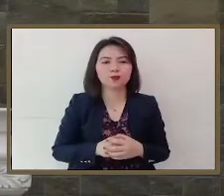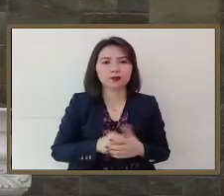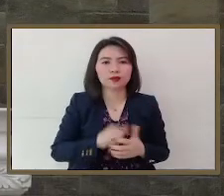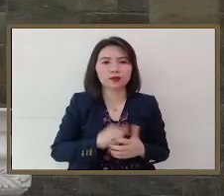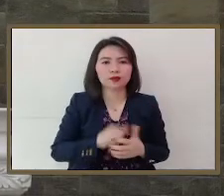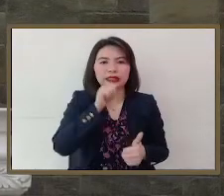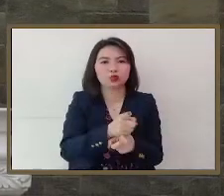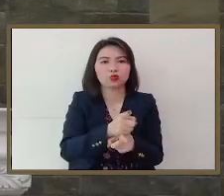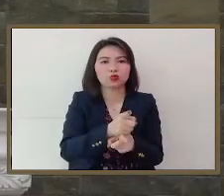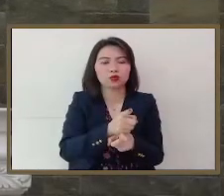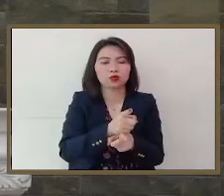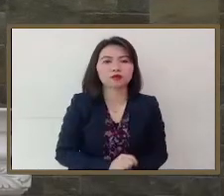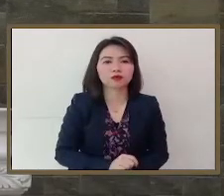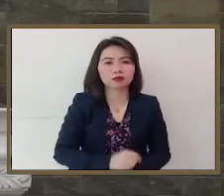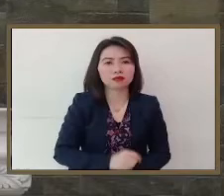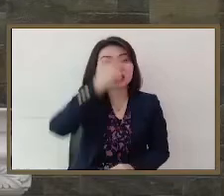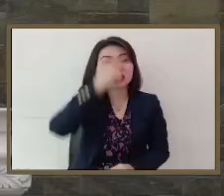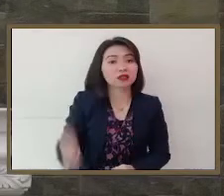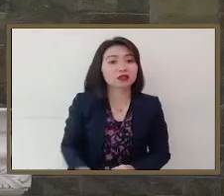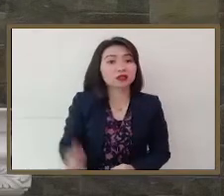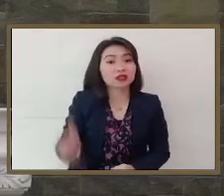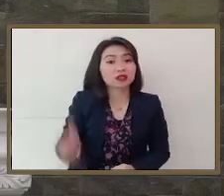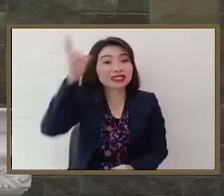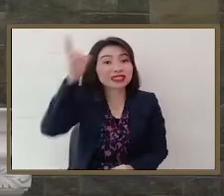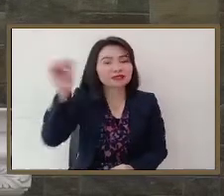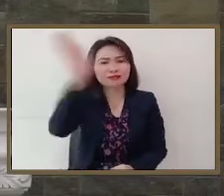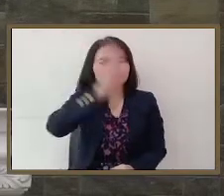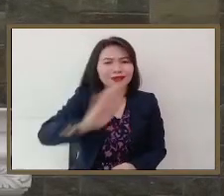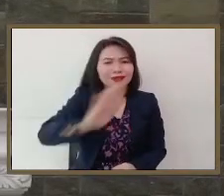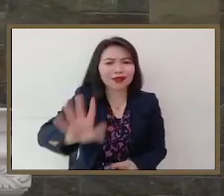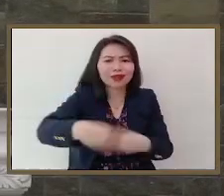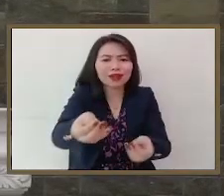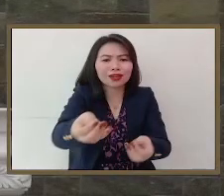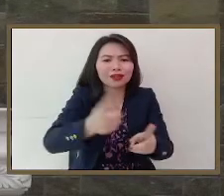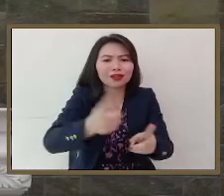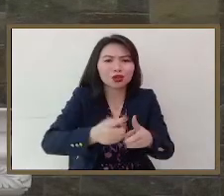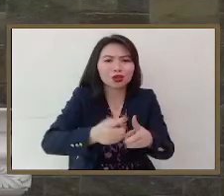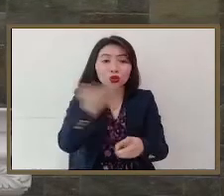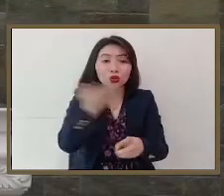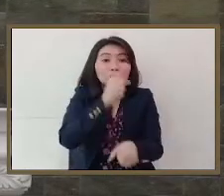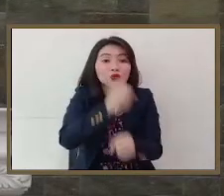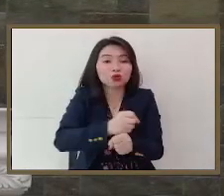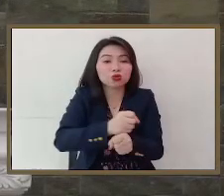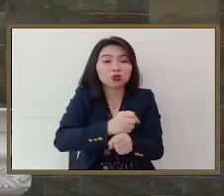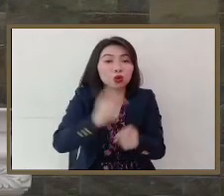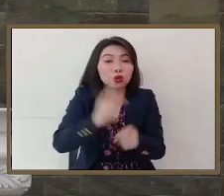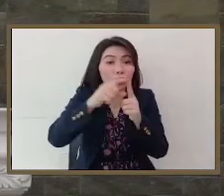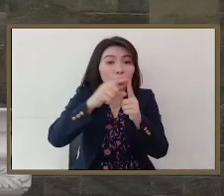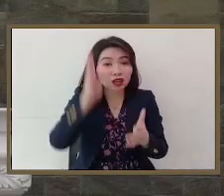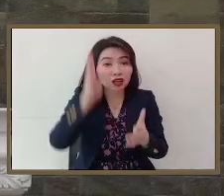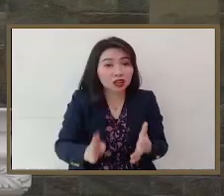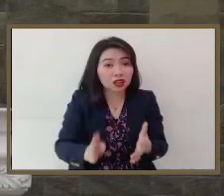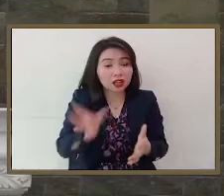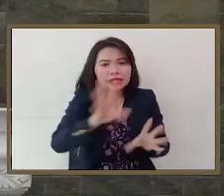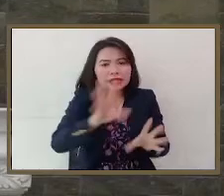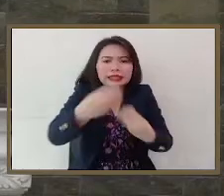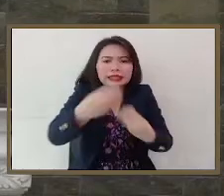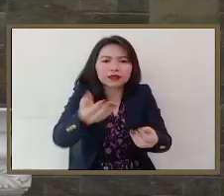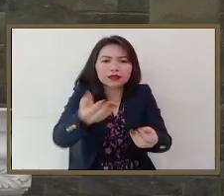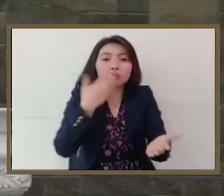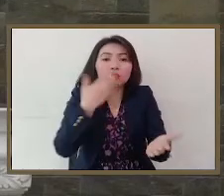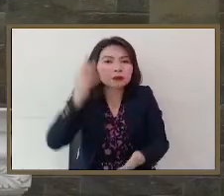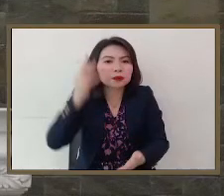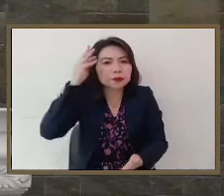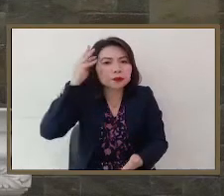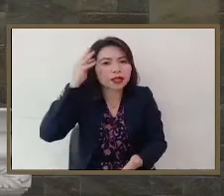Sapagkat kailanman, hindi ka bibigyan ng sound mind ng Diablo. Kapatid, hindi ka bibigyan ng matinong pag-iisip. Alam nyo, ang isang